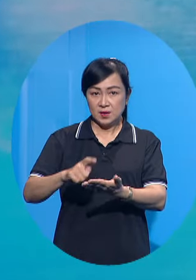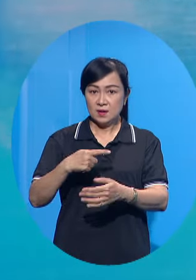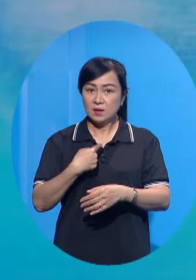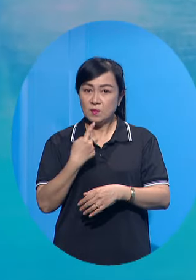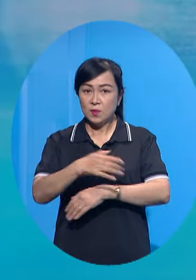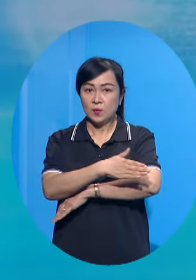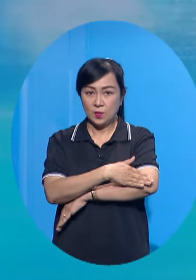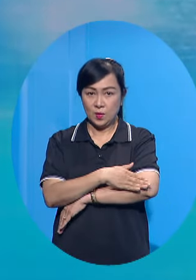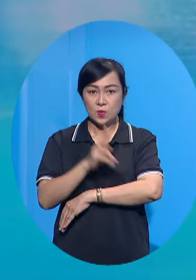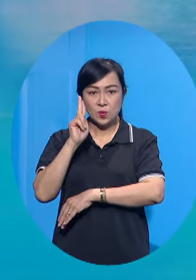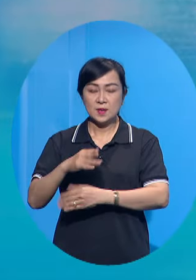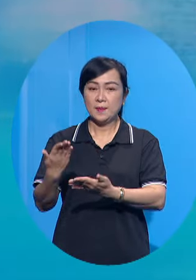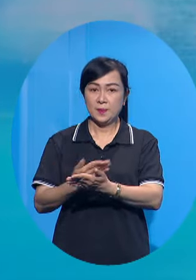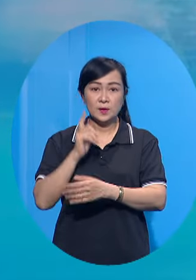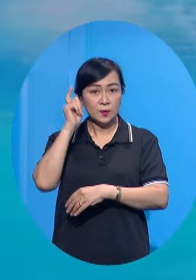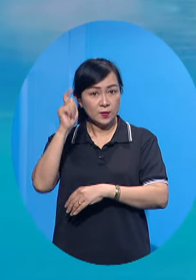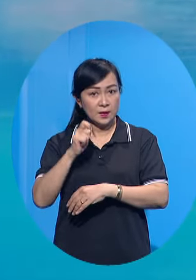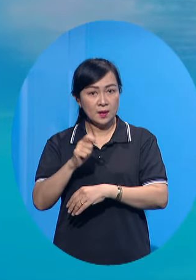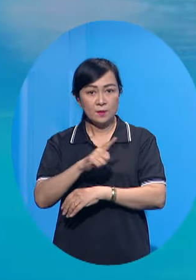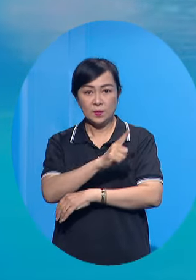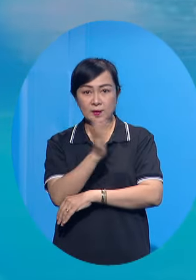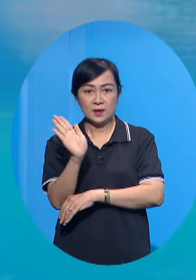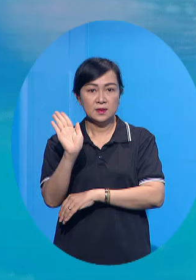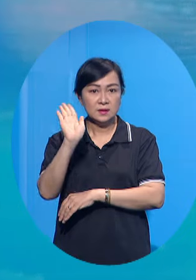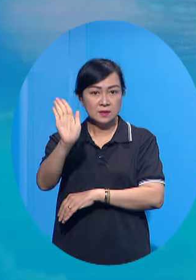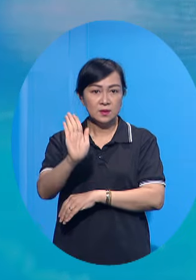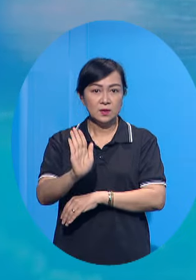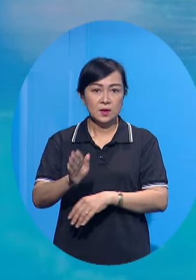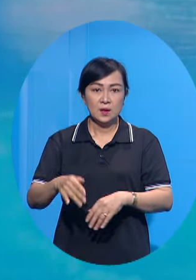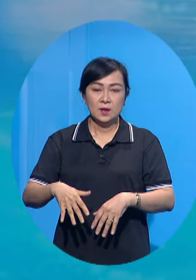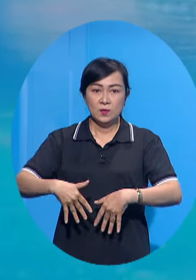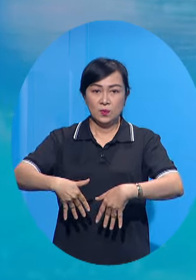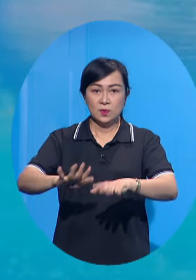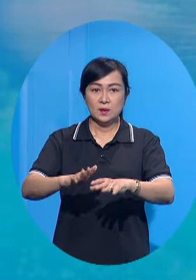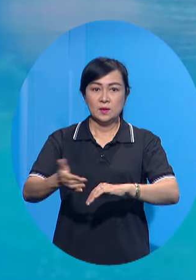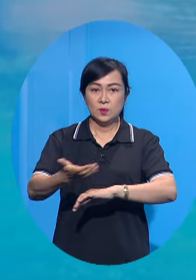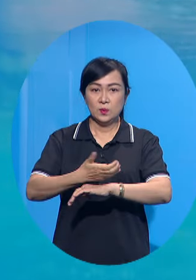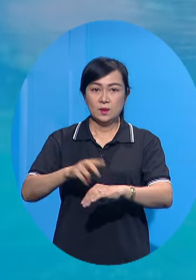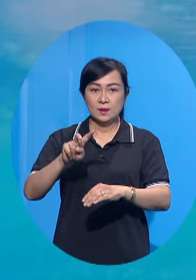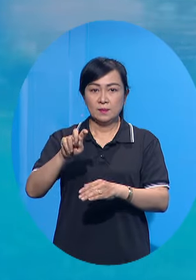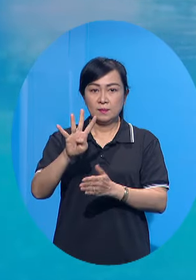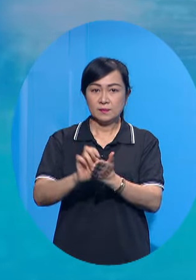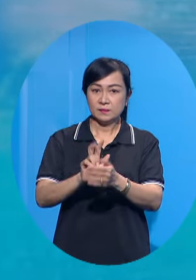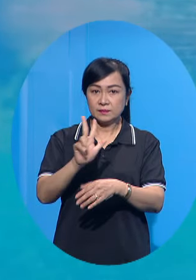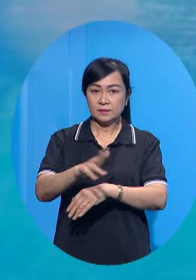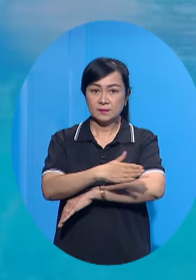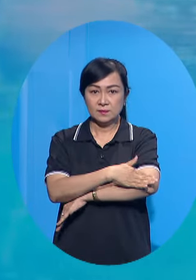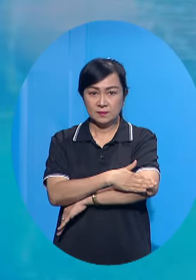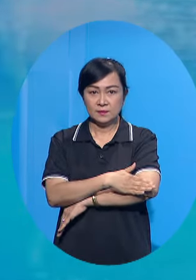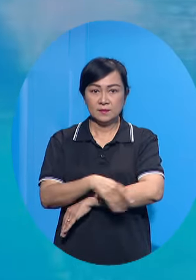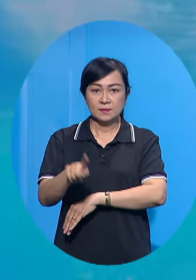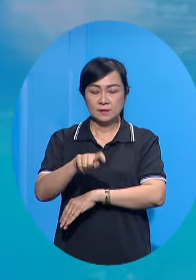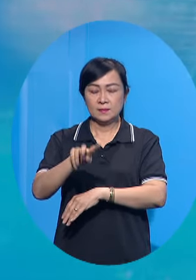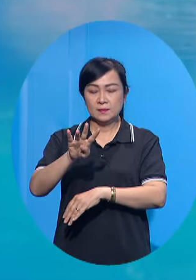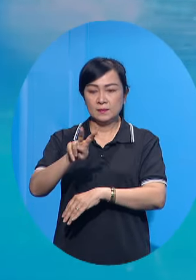Mỹ đã công bố một đợt hỗ trợ quân sự mới cho Ukraina một ngày trước ngày quốc khánh của quốc gia Đông Âu 24 tháng 8 có viện trợ này trị